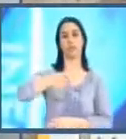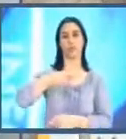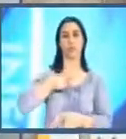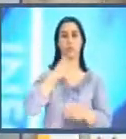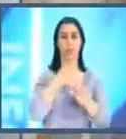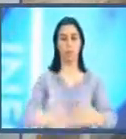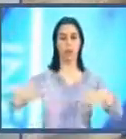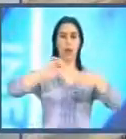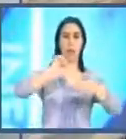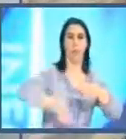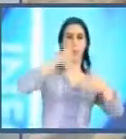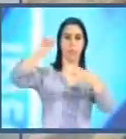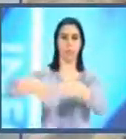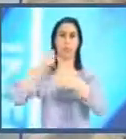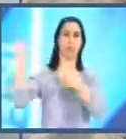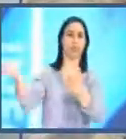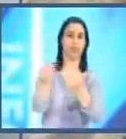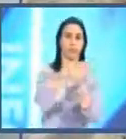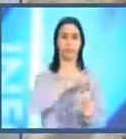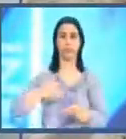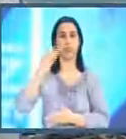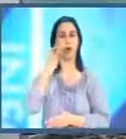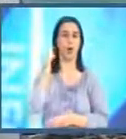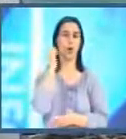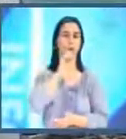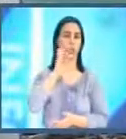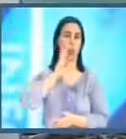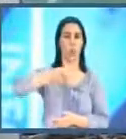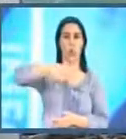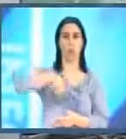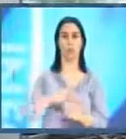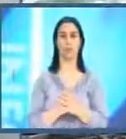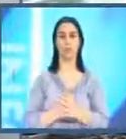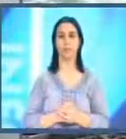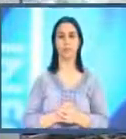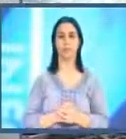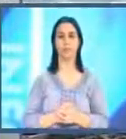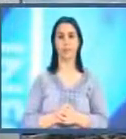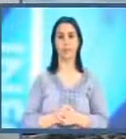papereres i a la recollida de la brossa dels llocs on aquestes no hi poden accedir.